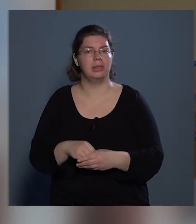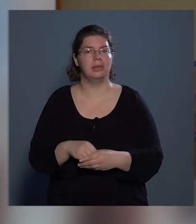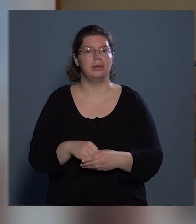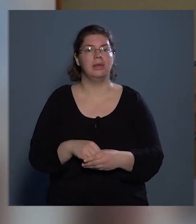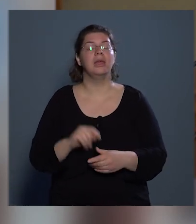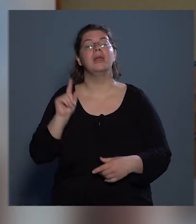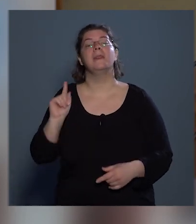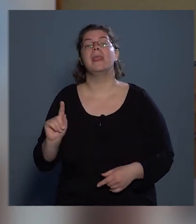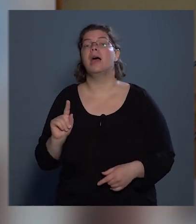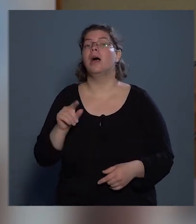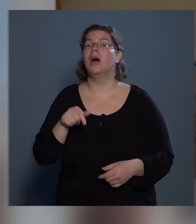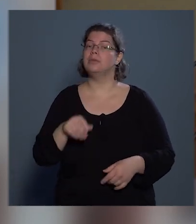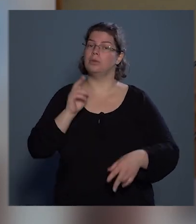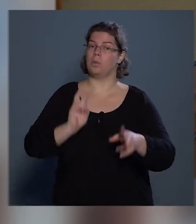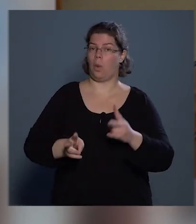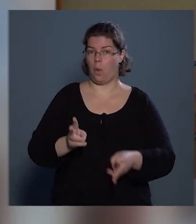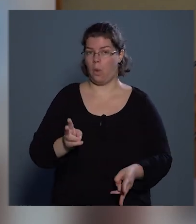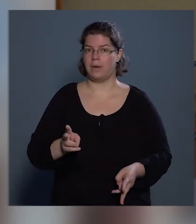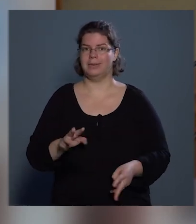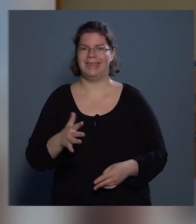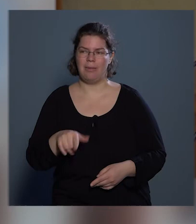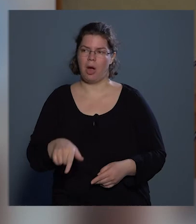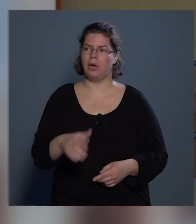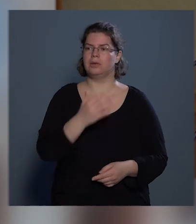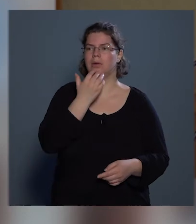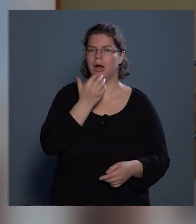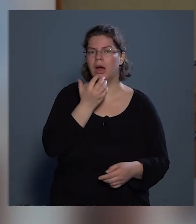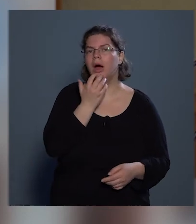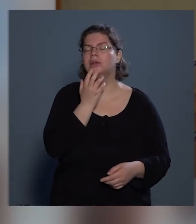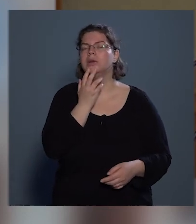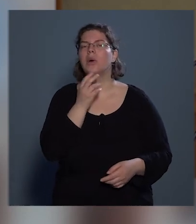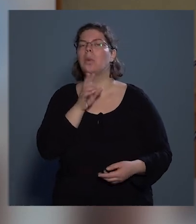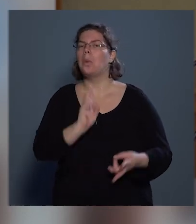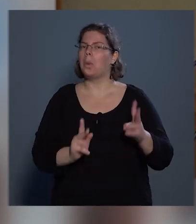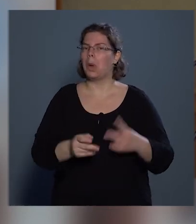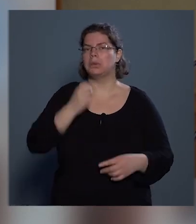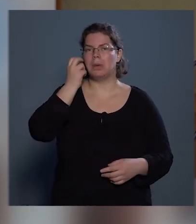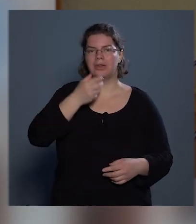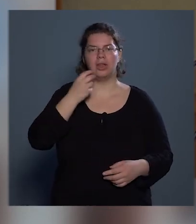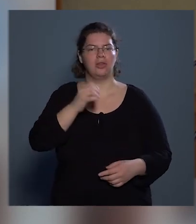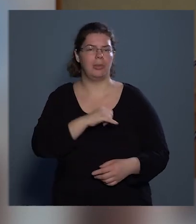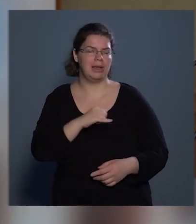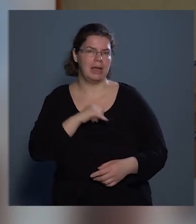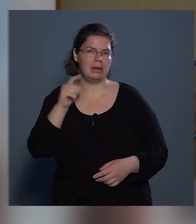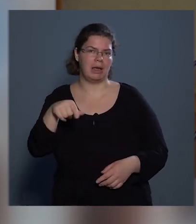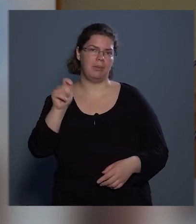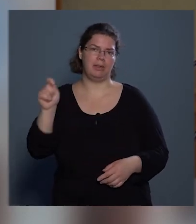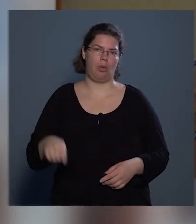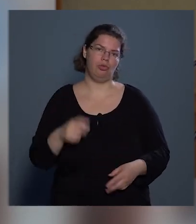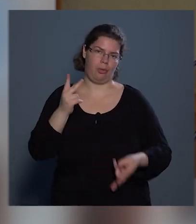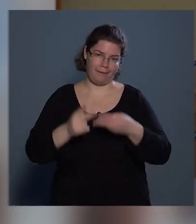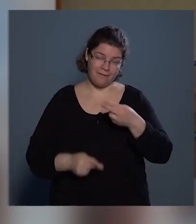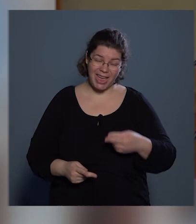de az, hogy nem azt akarjuk, hogy Pest Erzsébet érdekében döntsünk a végén,